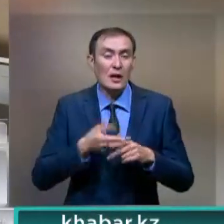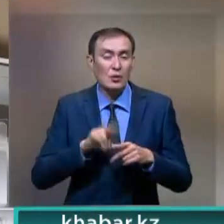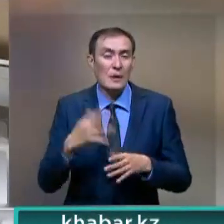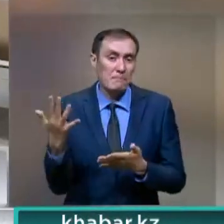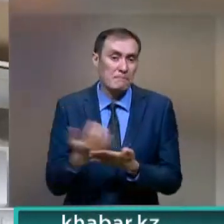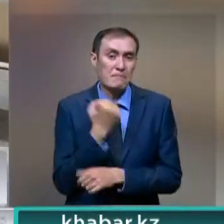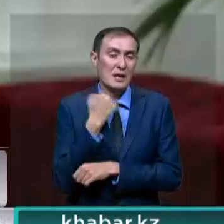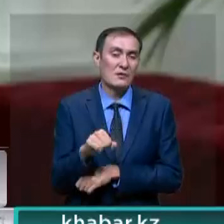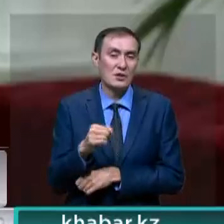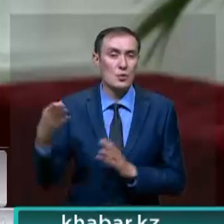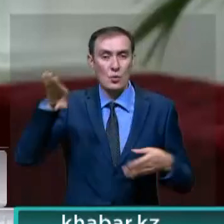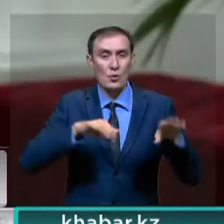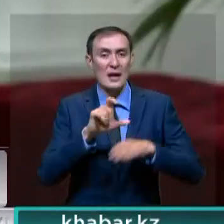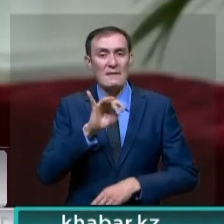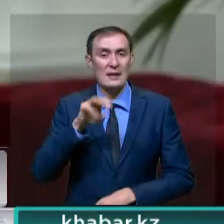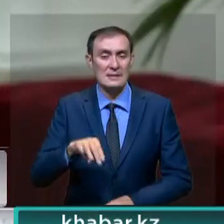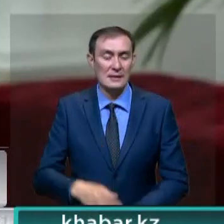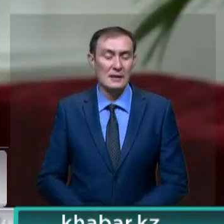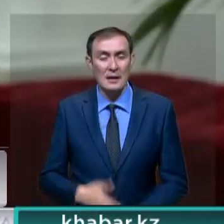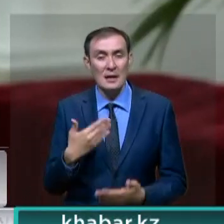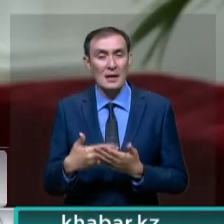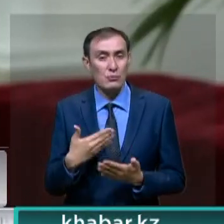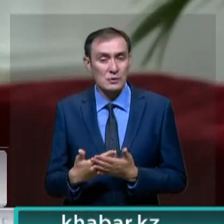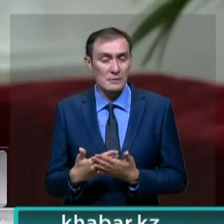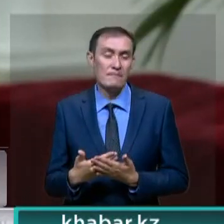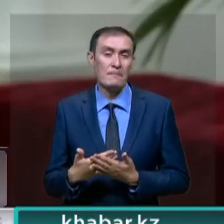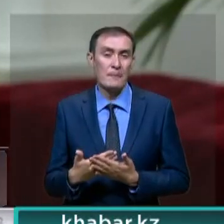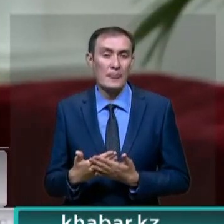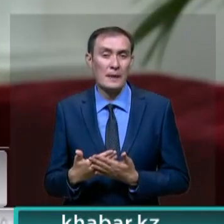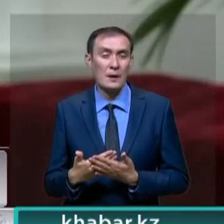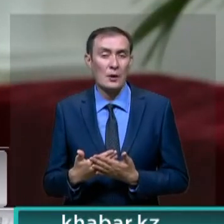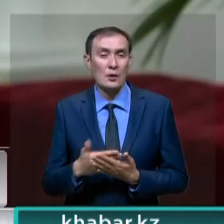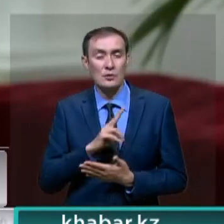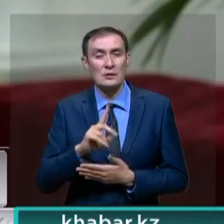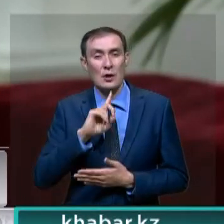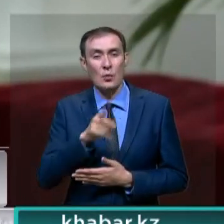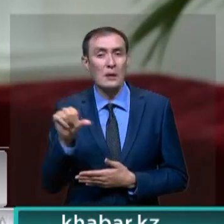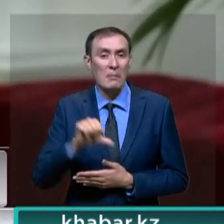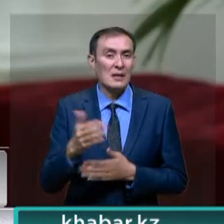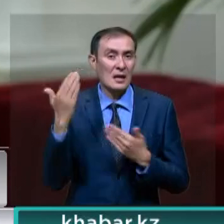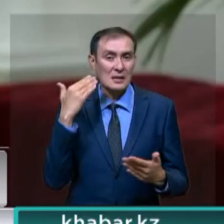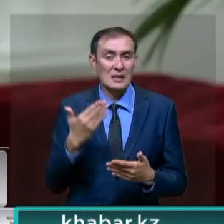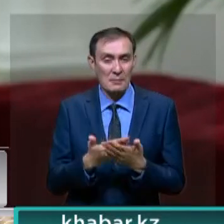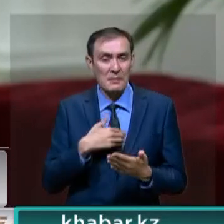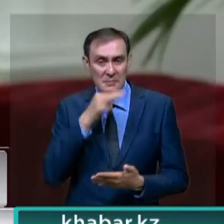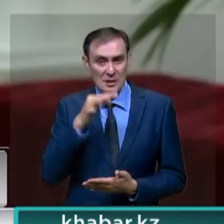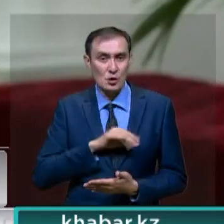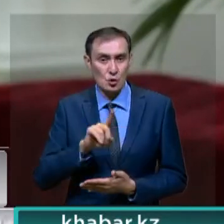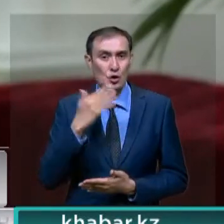покорившей эту вершину. Если вы, допустим, мне еще полтора года назад сказали, что